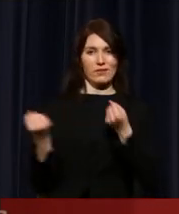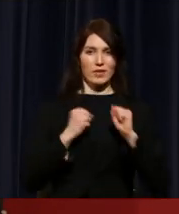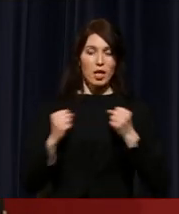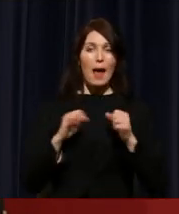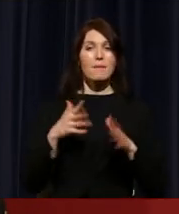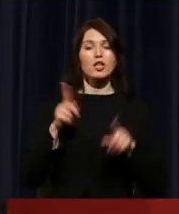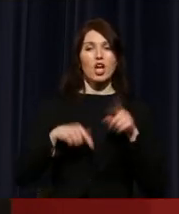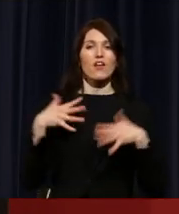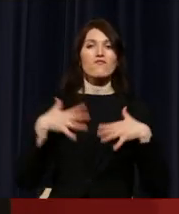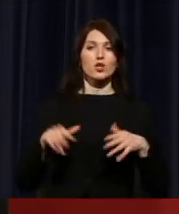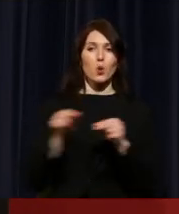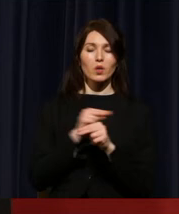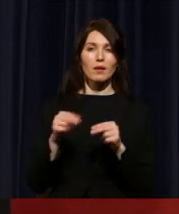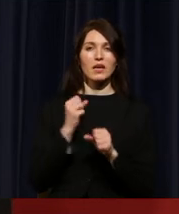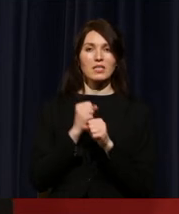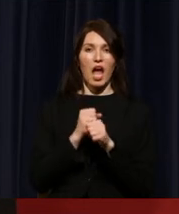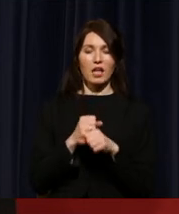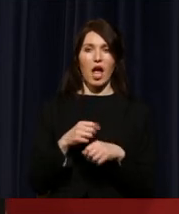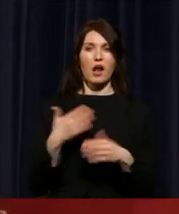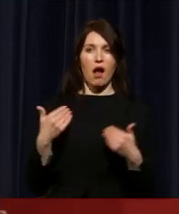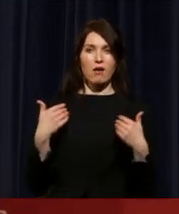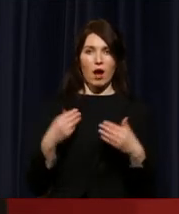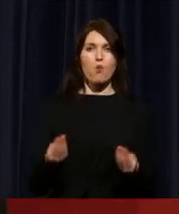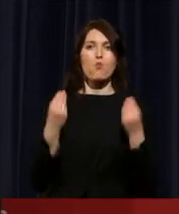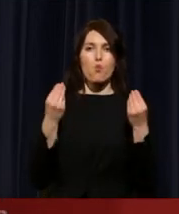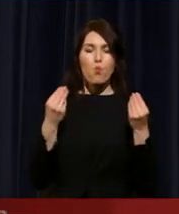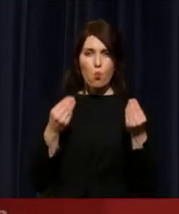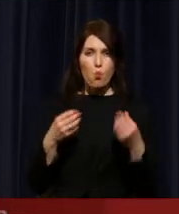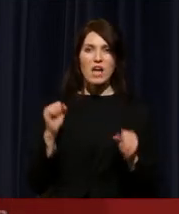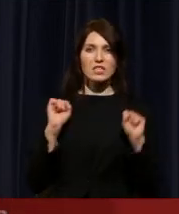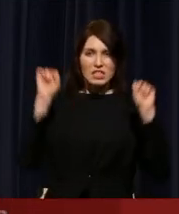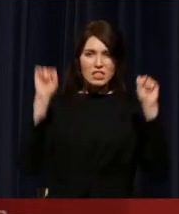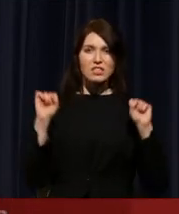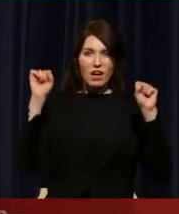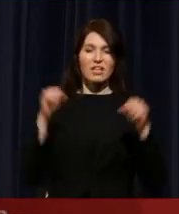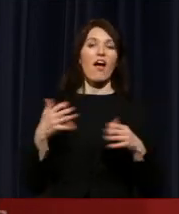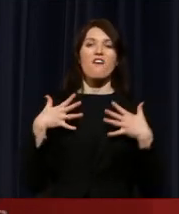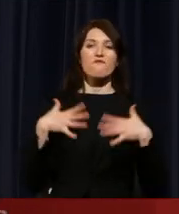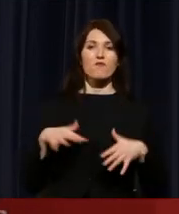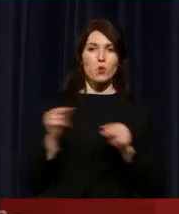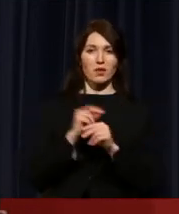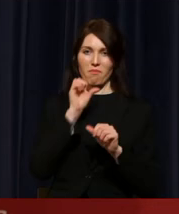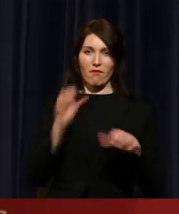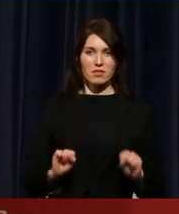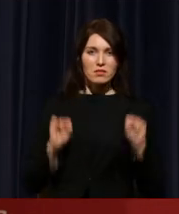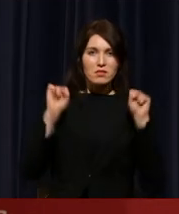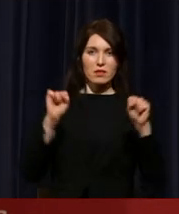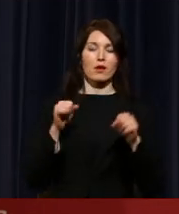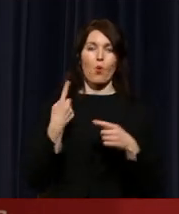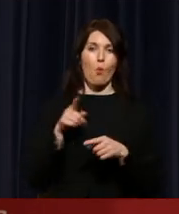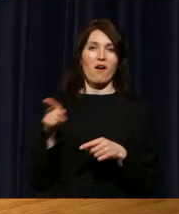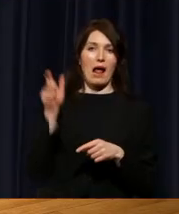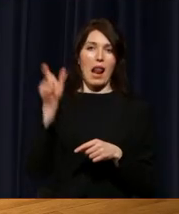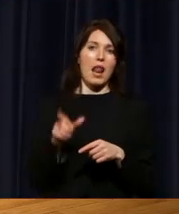kad fizioterapeits strādā ar augstas klases svarcēlāju, un, protams, kad nav fizioterapeitam jāspēj izdarīt pilnīgi viss, ko var izdarīt šis